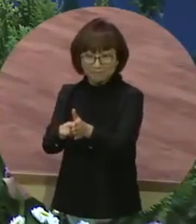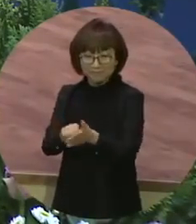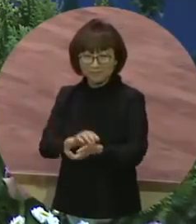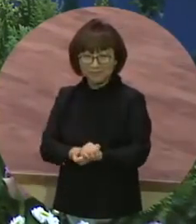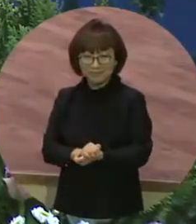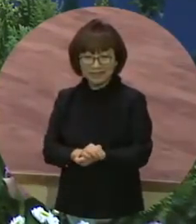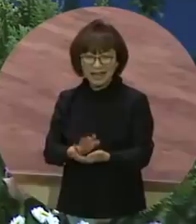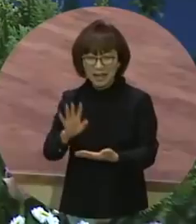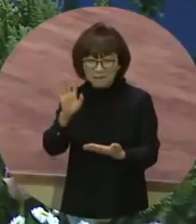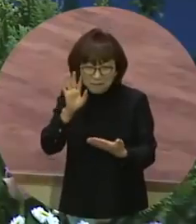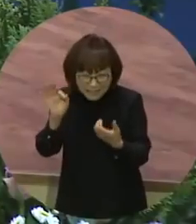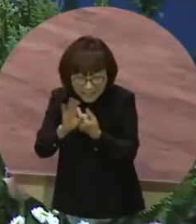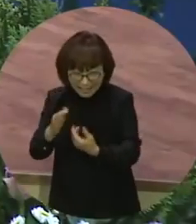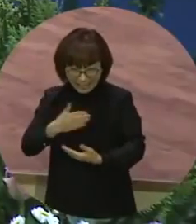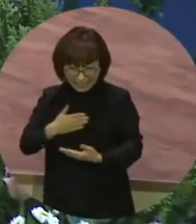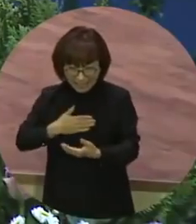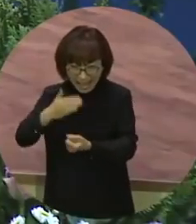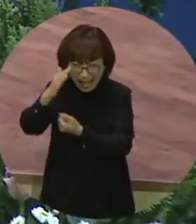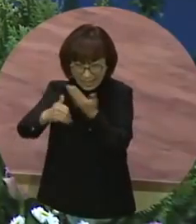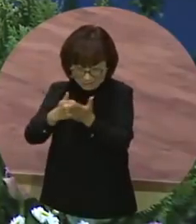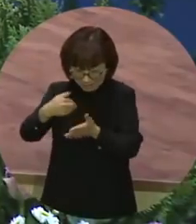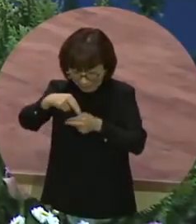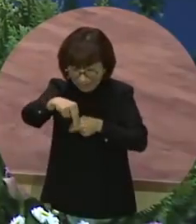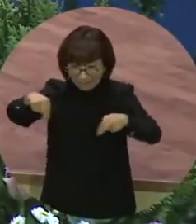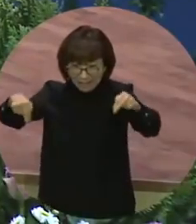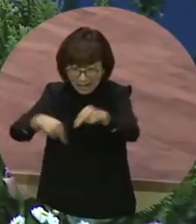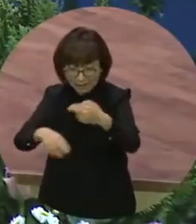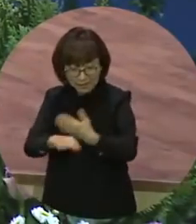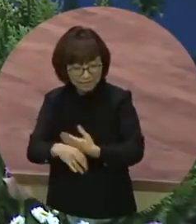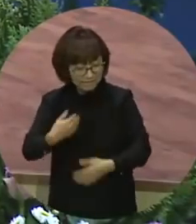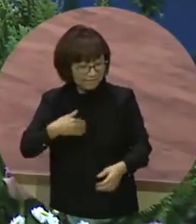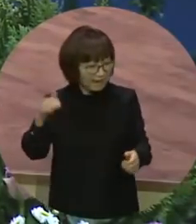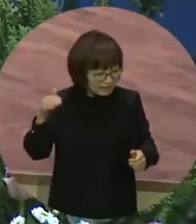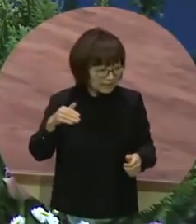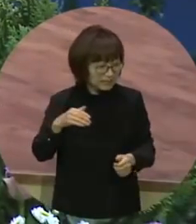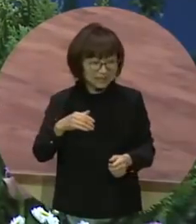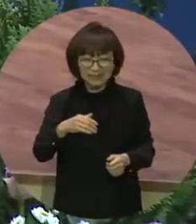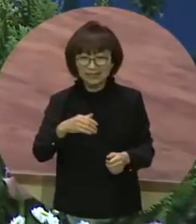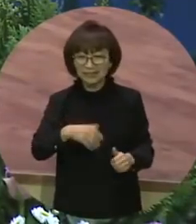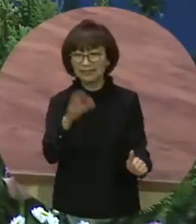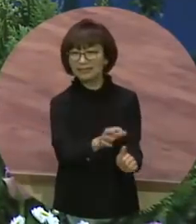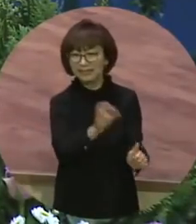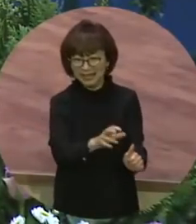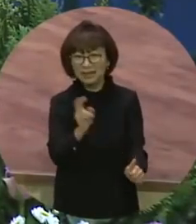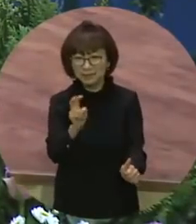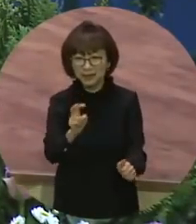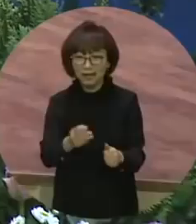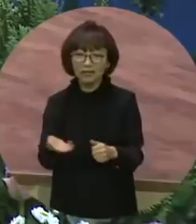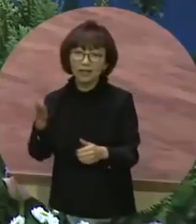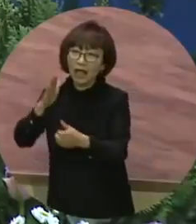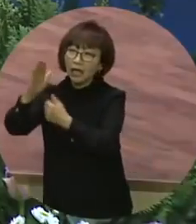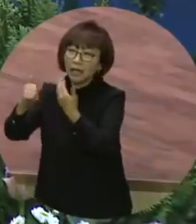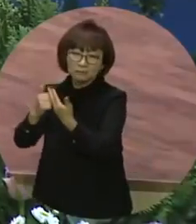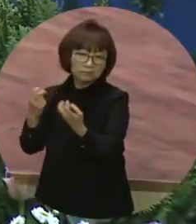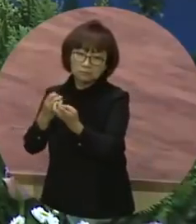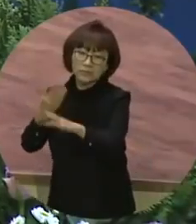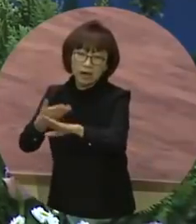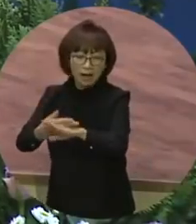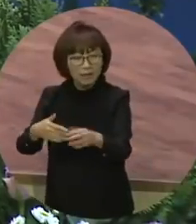죽어. 다른 놈 고쳐보네. 하나님 고쳐가면서 달래가면서 위로하면서